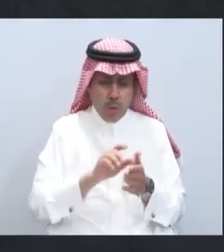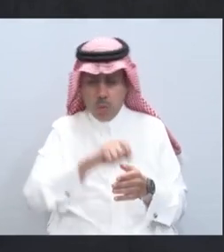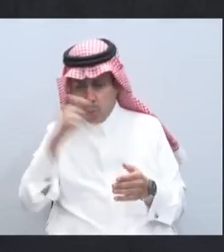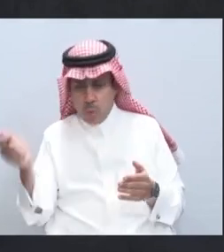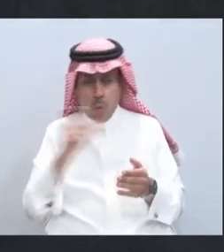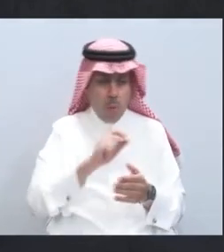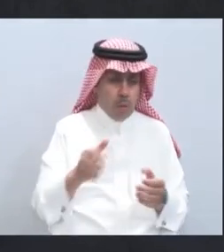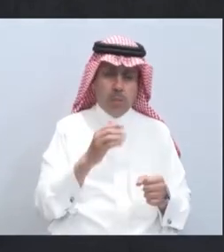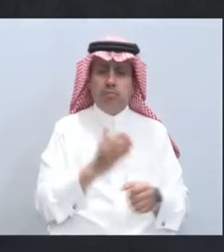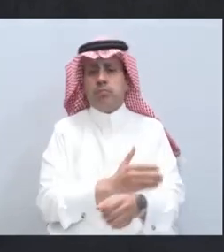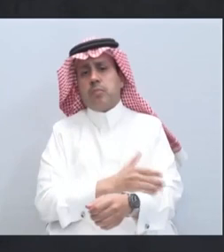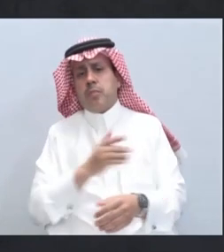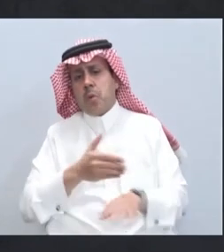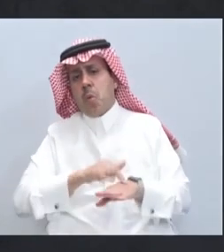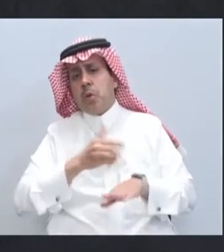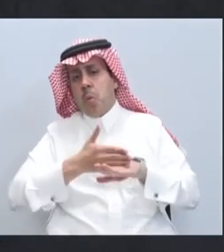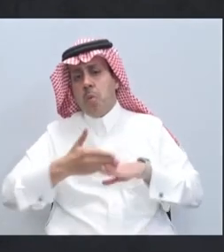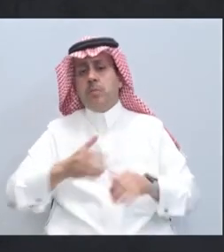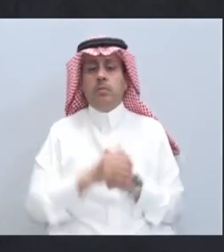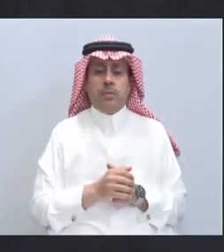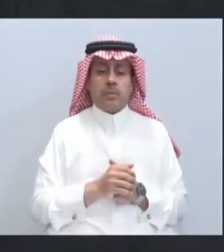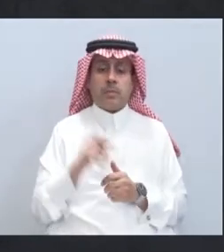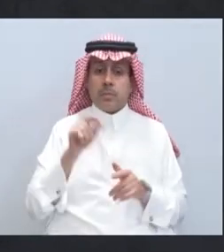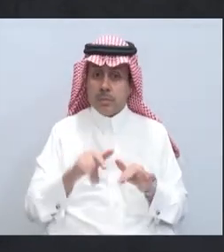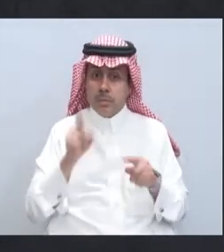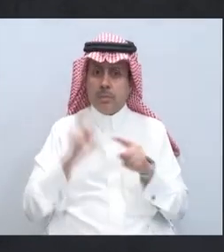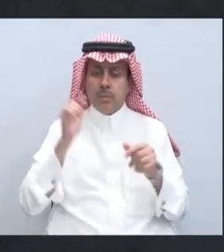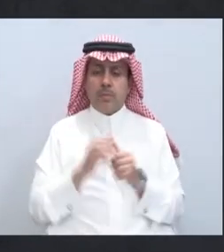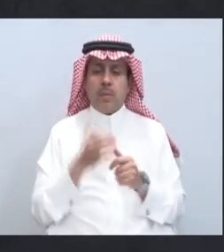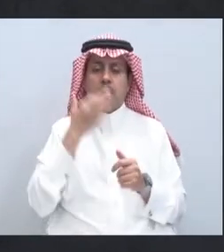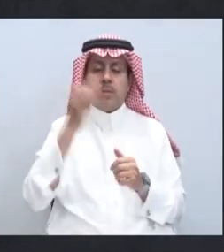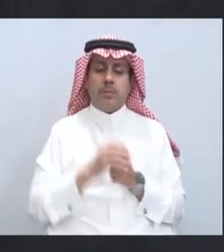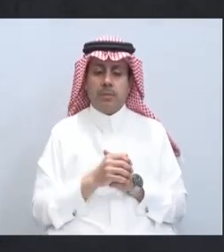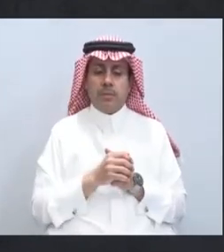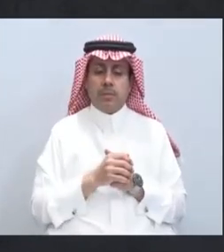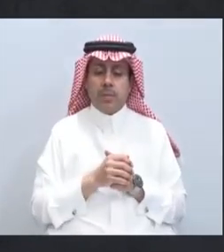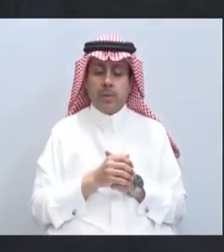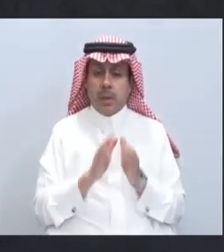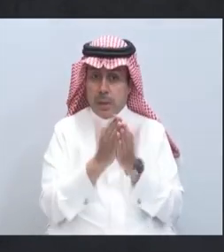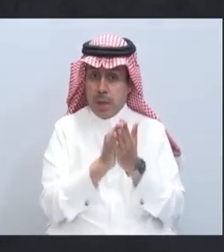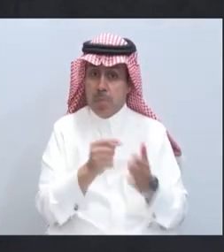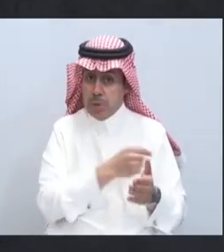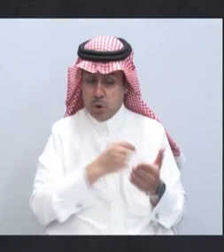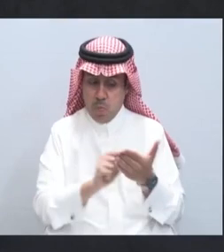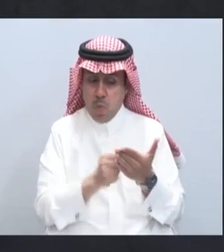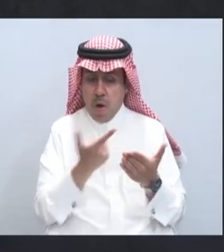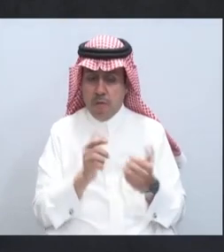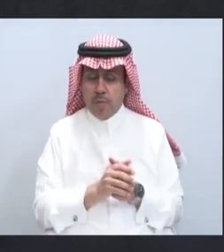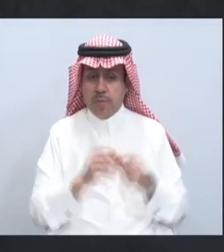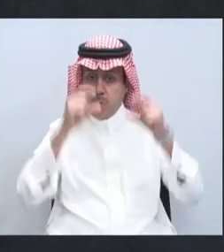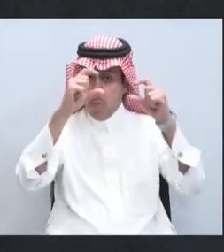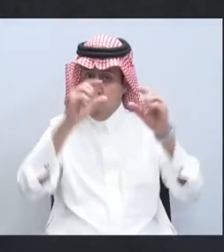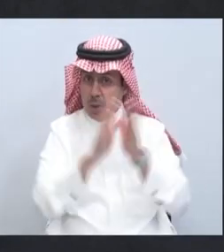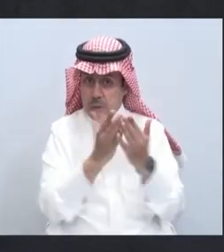استطعنا مثلا لو اردنا البحث بجميع المداخل مثلا باسم المؤلف بالعنوان بموضوع